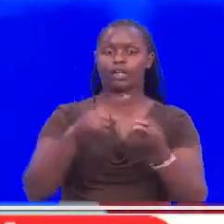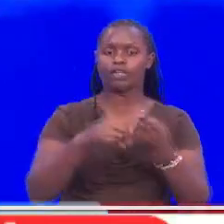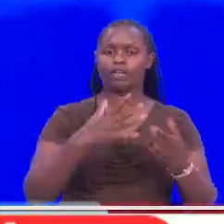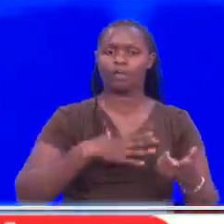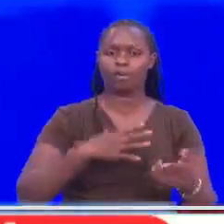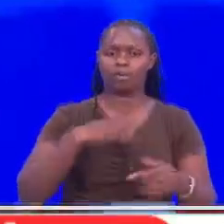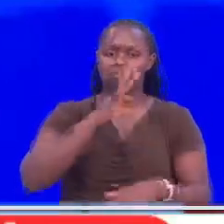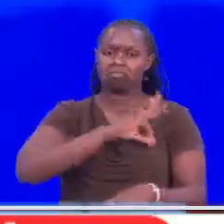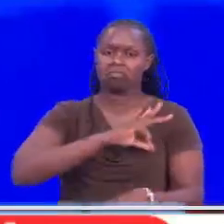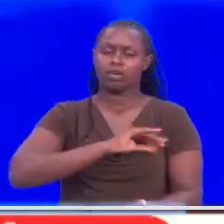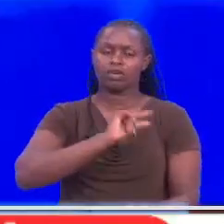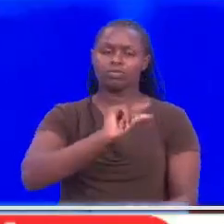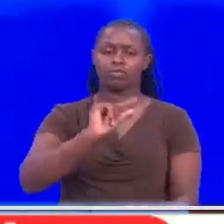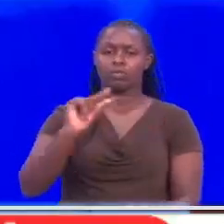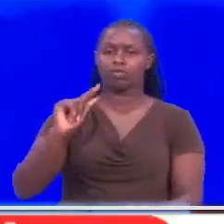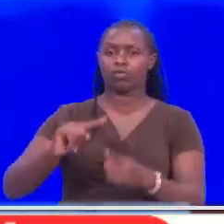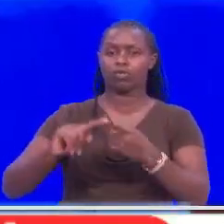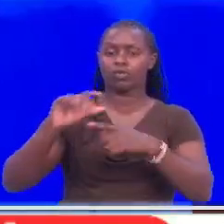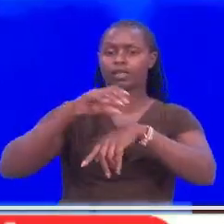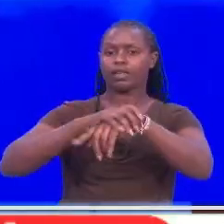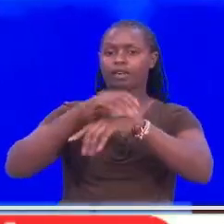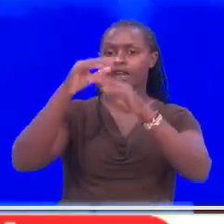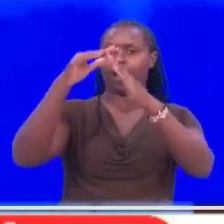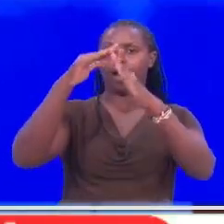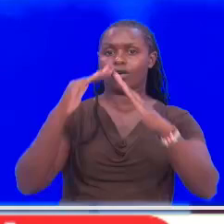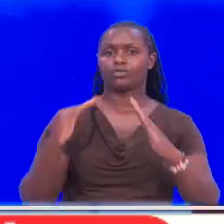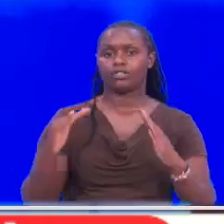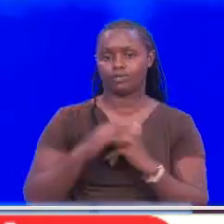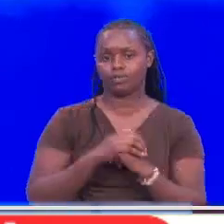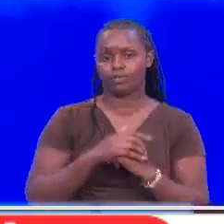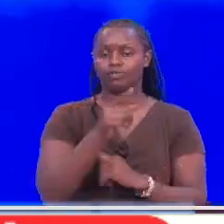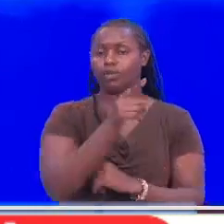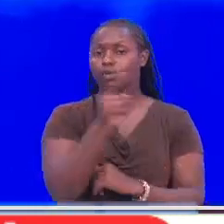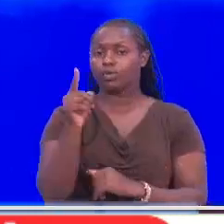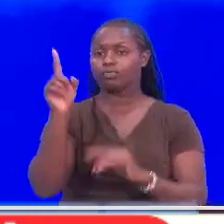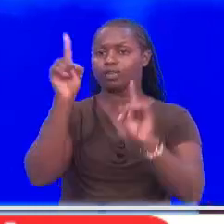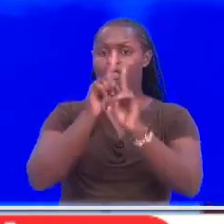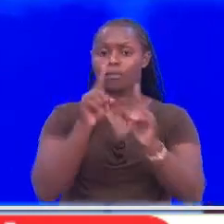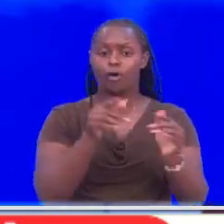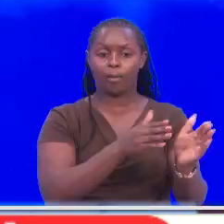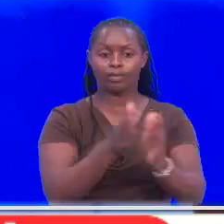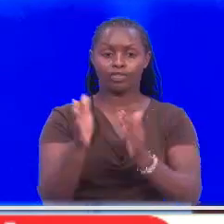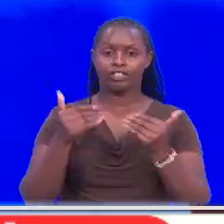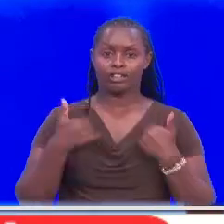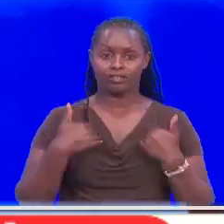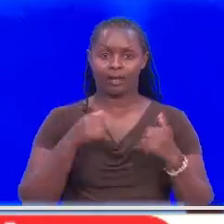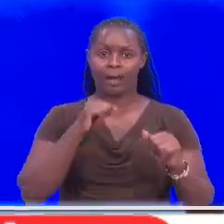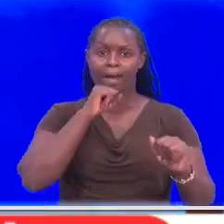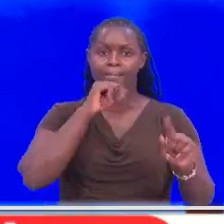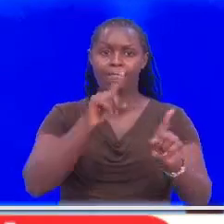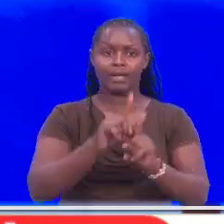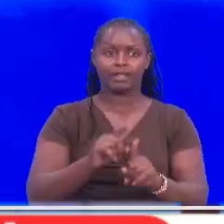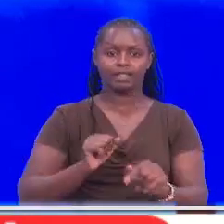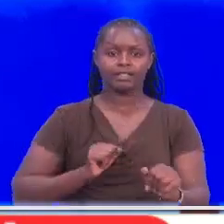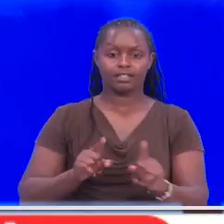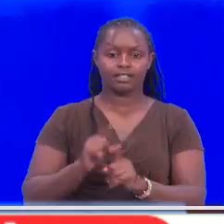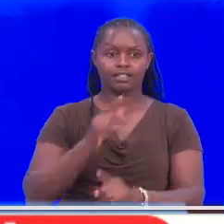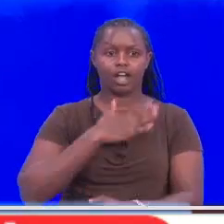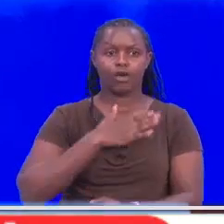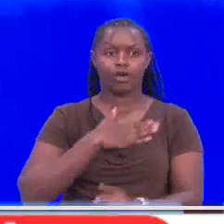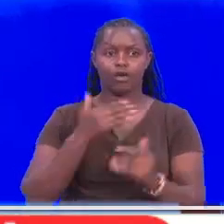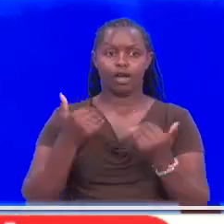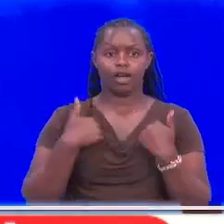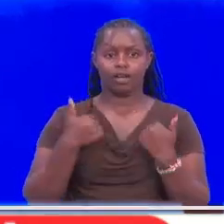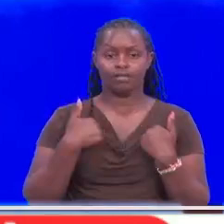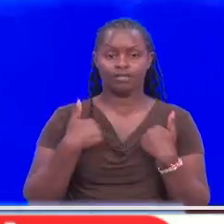to own homes. Na nyinyi pia mulio na nafasi, tuko na ndugu zetu wengi